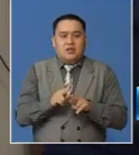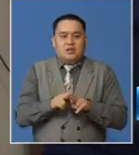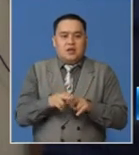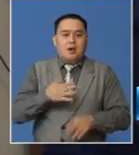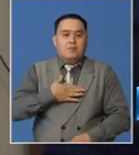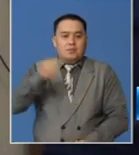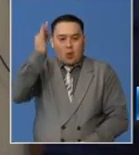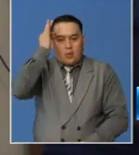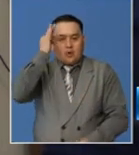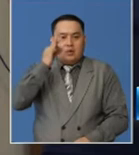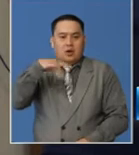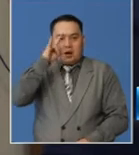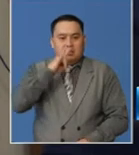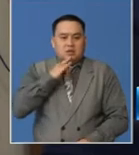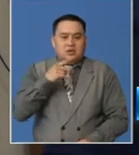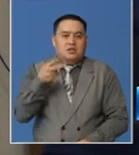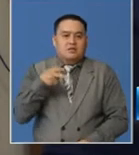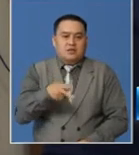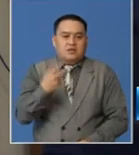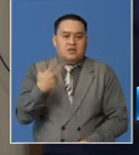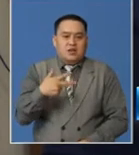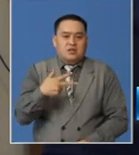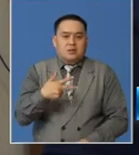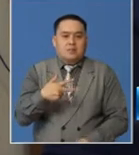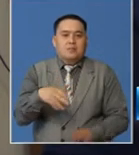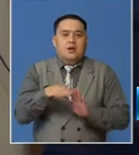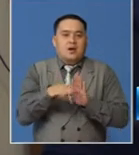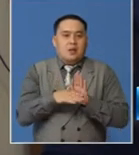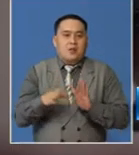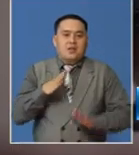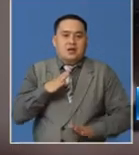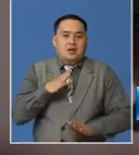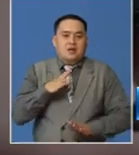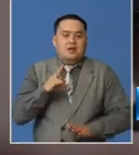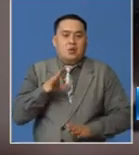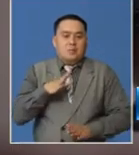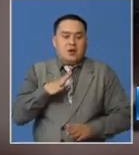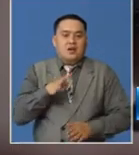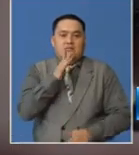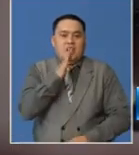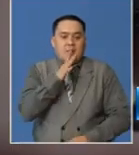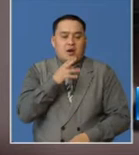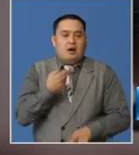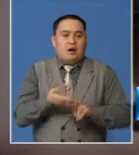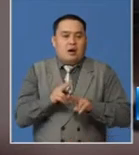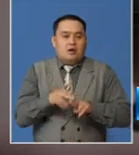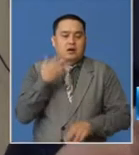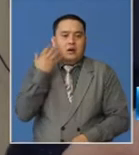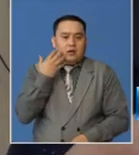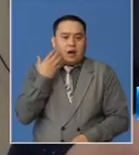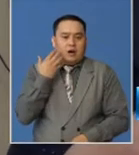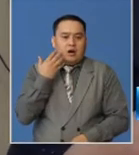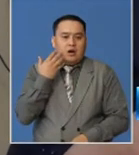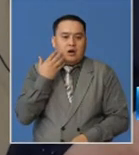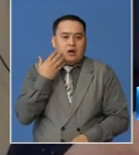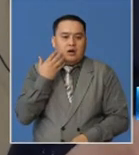я помню ее программу «Казахстан-2030» называлась, отдельная такая программа была у нее. Вот. Но были моменты, когда кроме вот